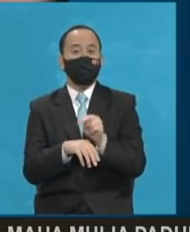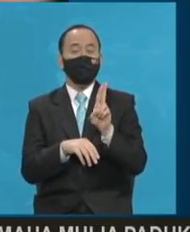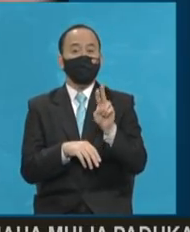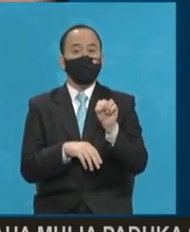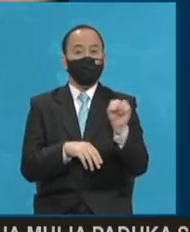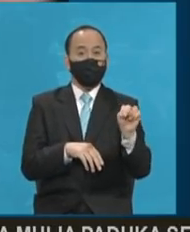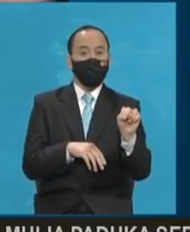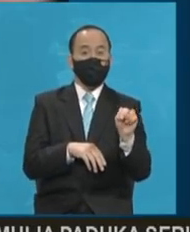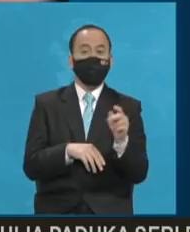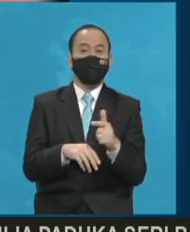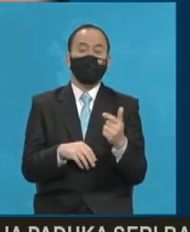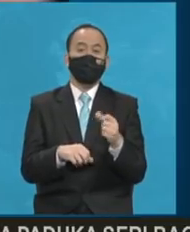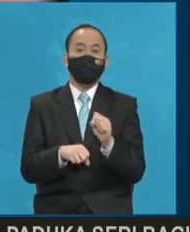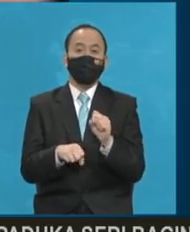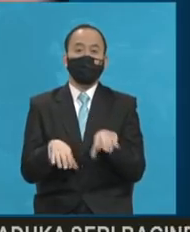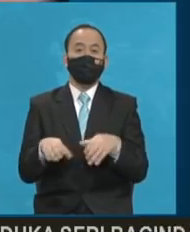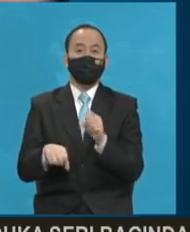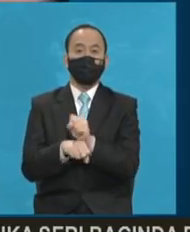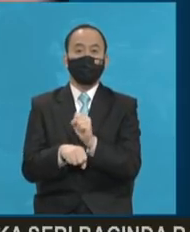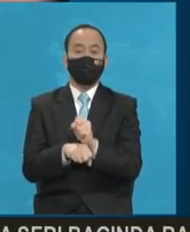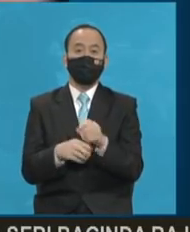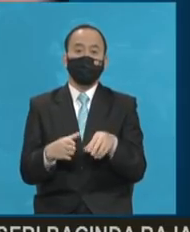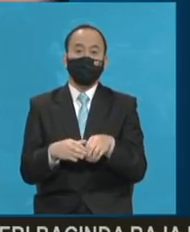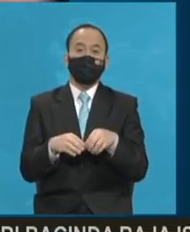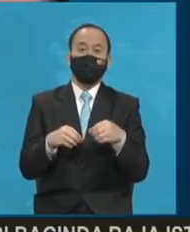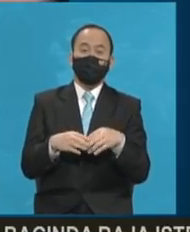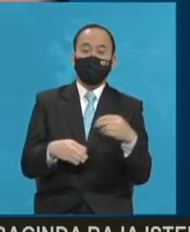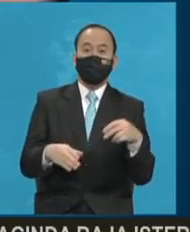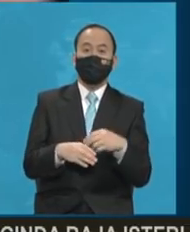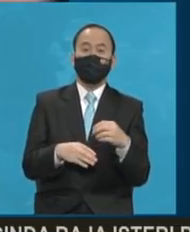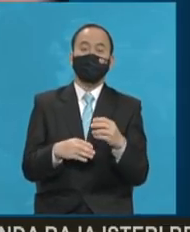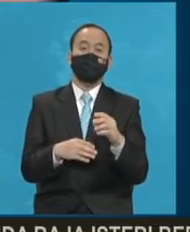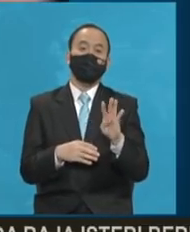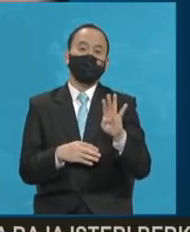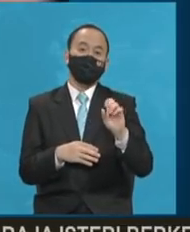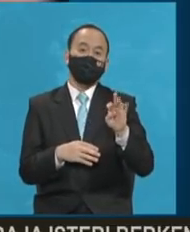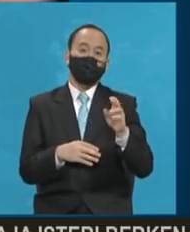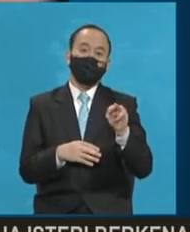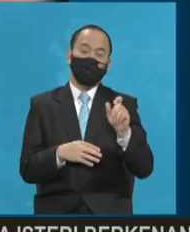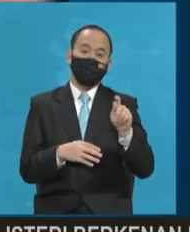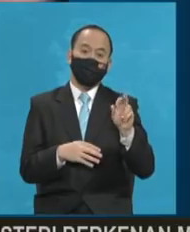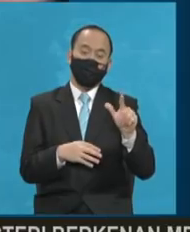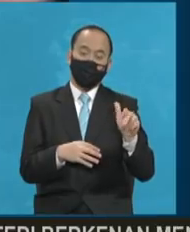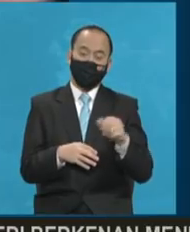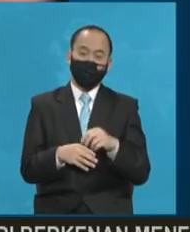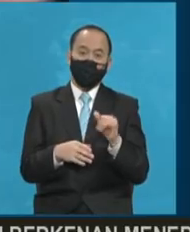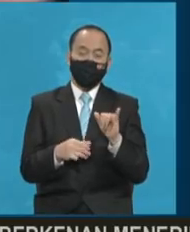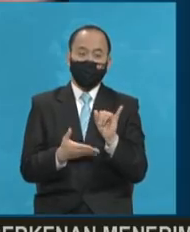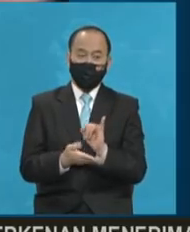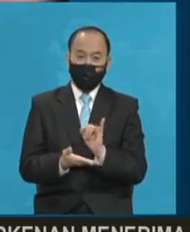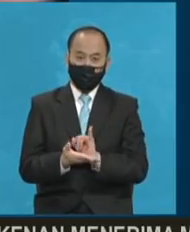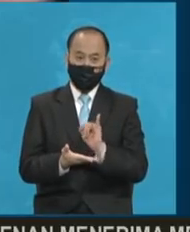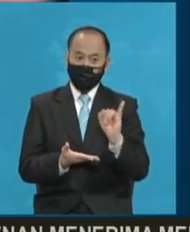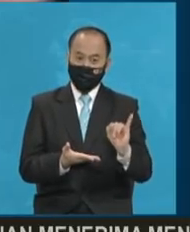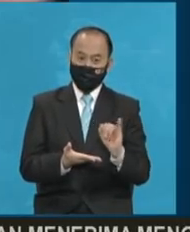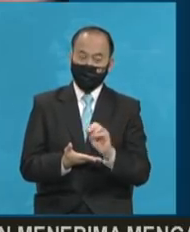UN melaksanakan kerja monopol dismantling dan Collection of these Michael items para pengguna tempat letak kereta